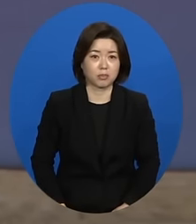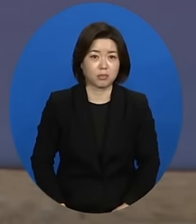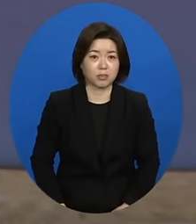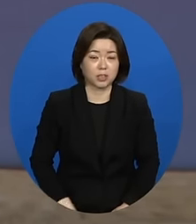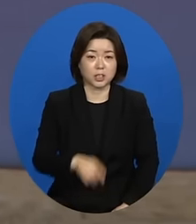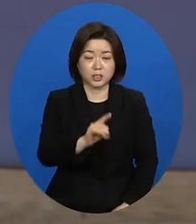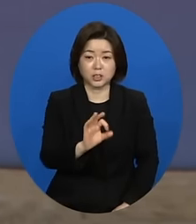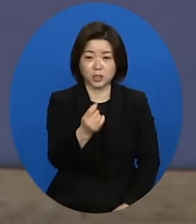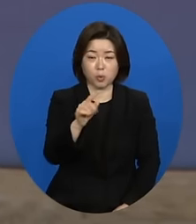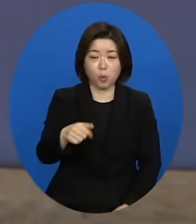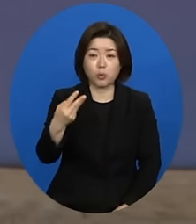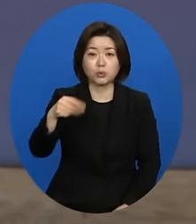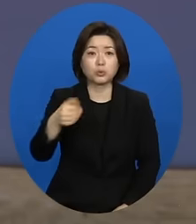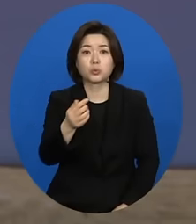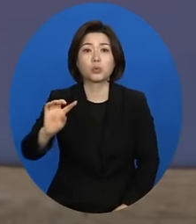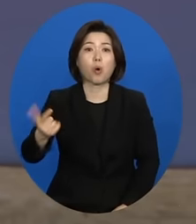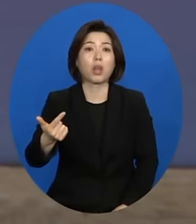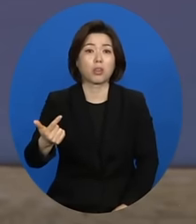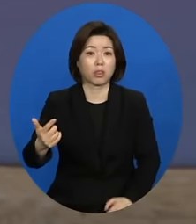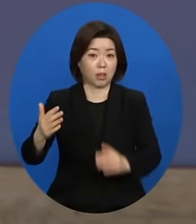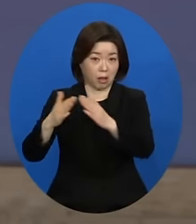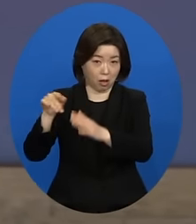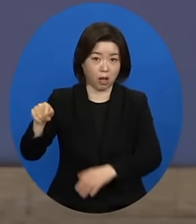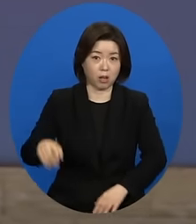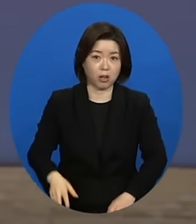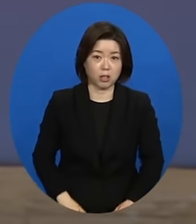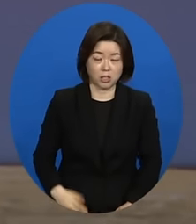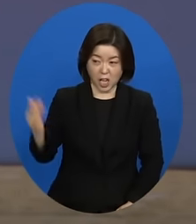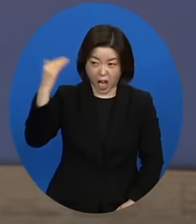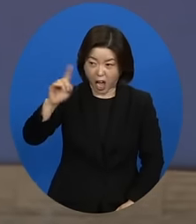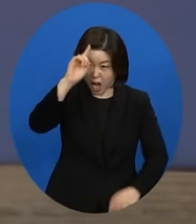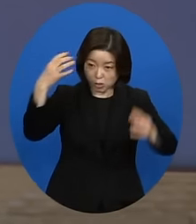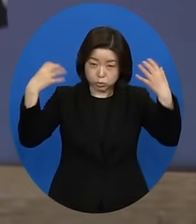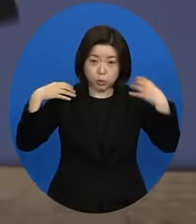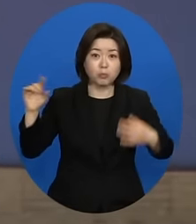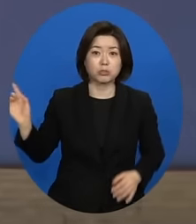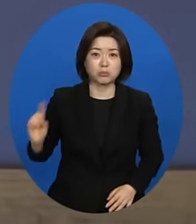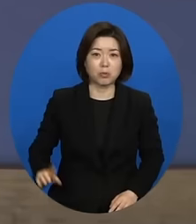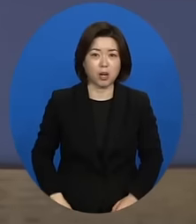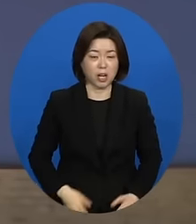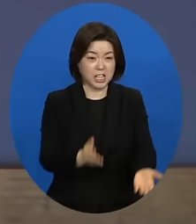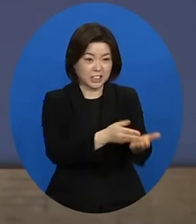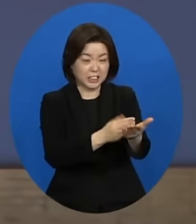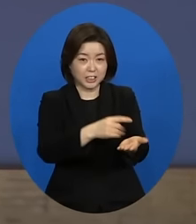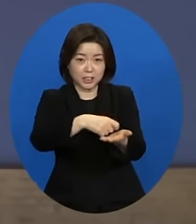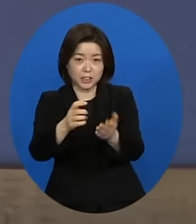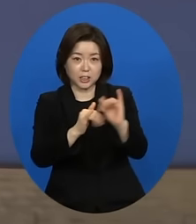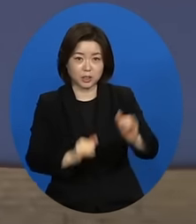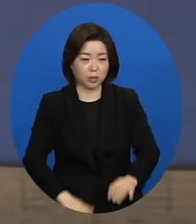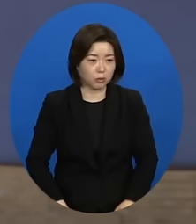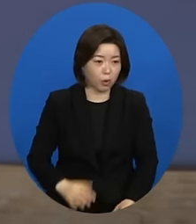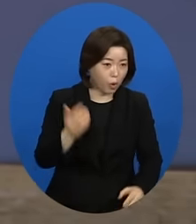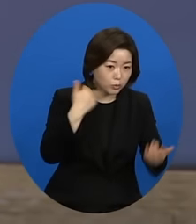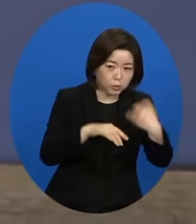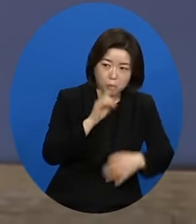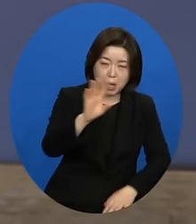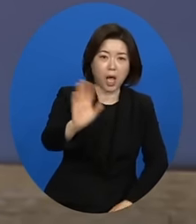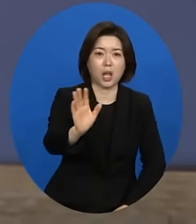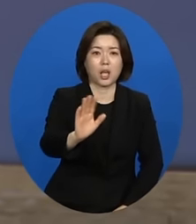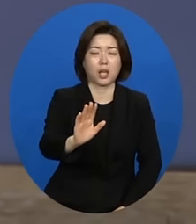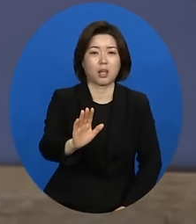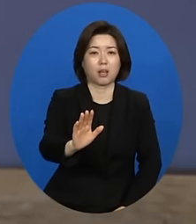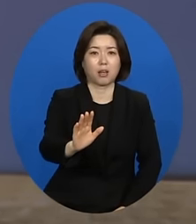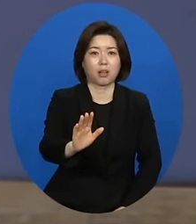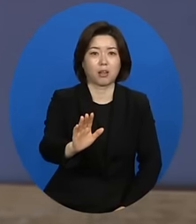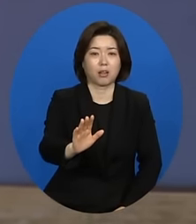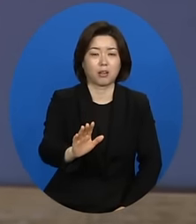그게 옥류관이에요. 근데 한국 정부는, 언론의 기자들은 아무도 말을 안 했어요.